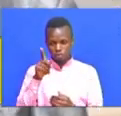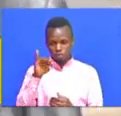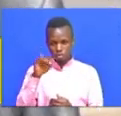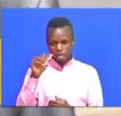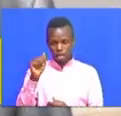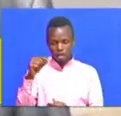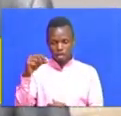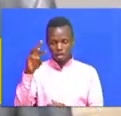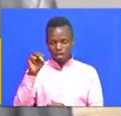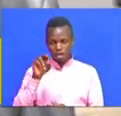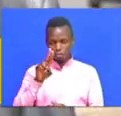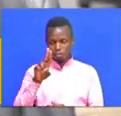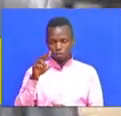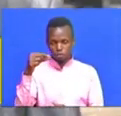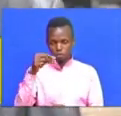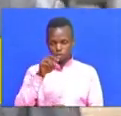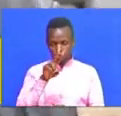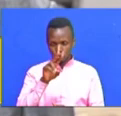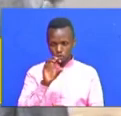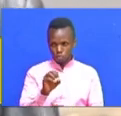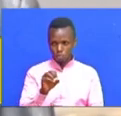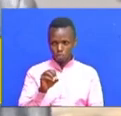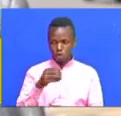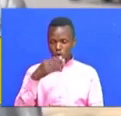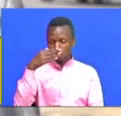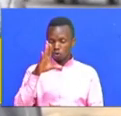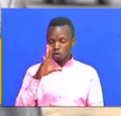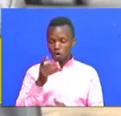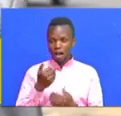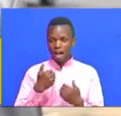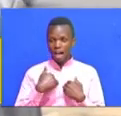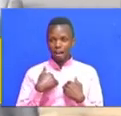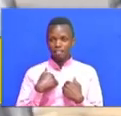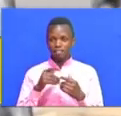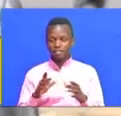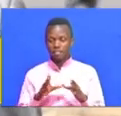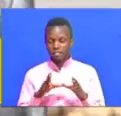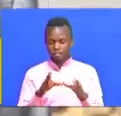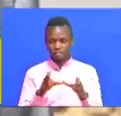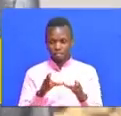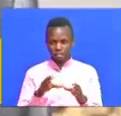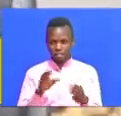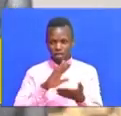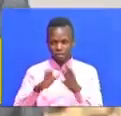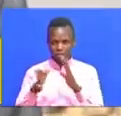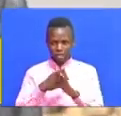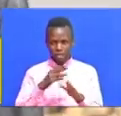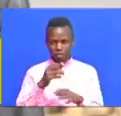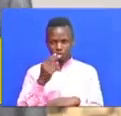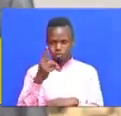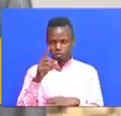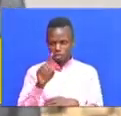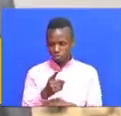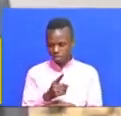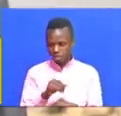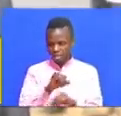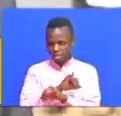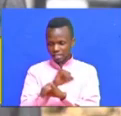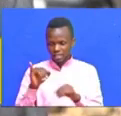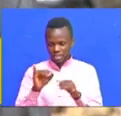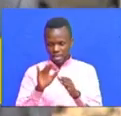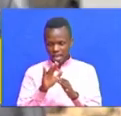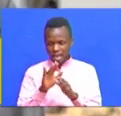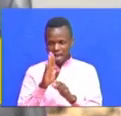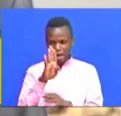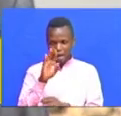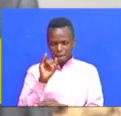azipatiwa school leaving certificate bila kutoa shilingi 2000 na ameclear balance. Swali ni hii 2000 inaitizwa